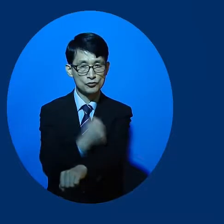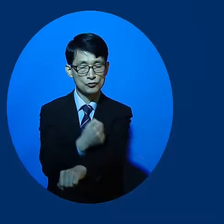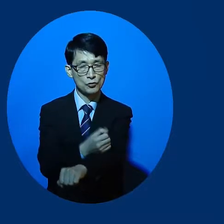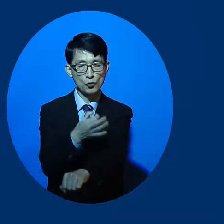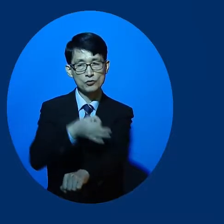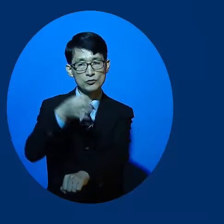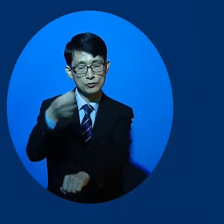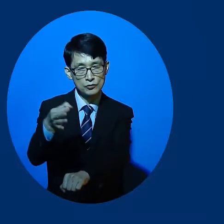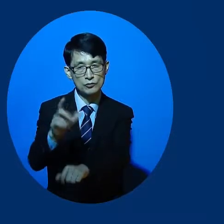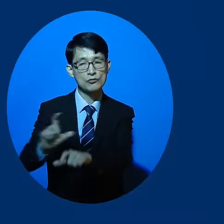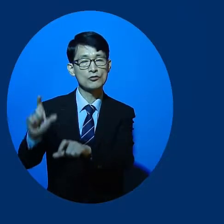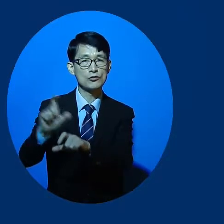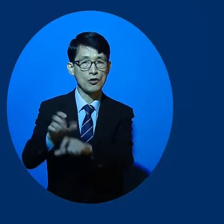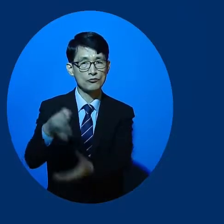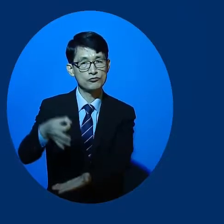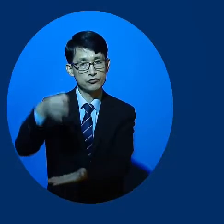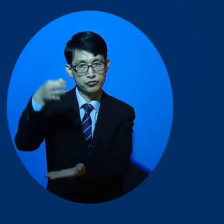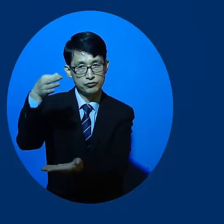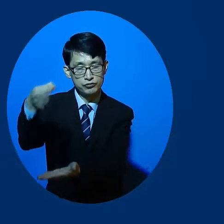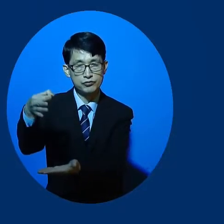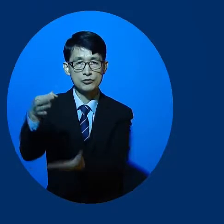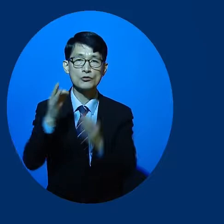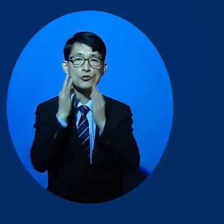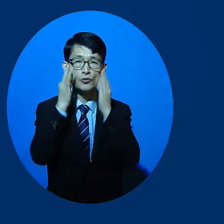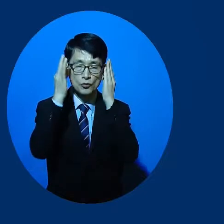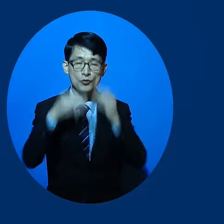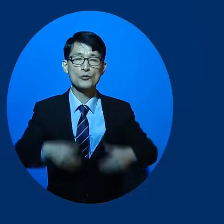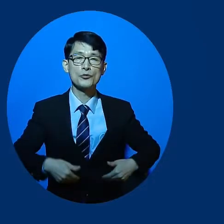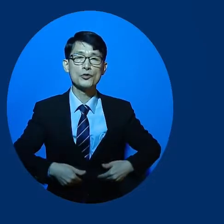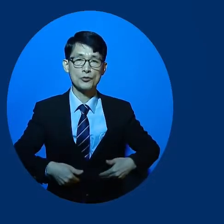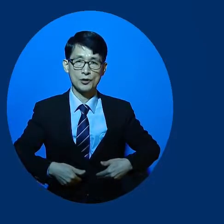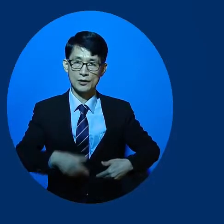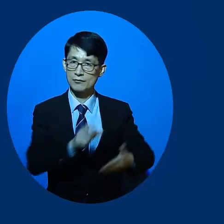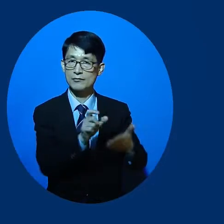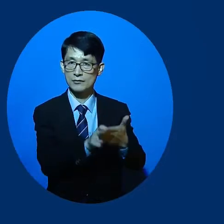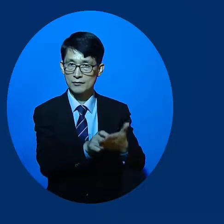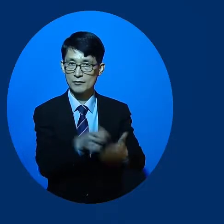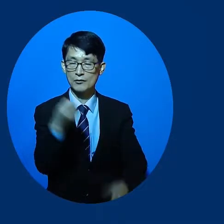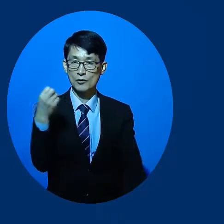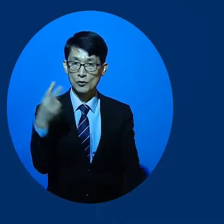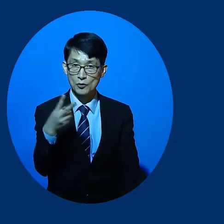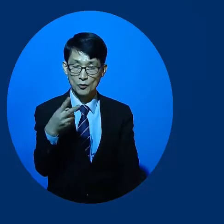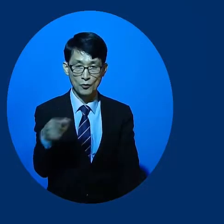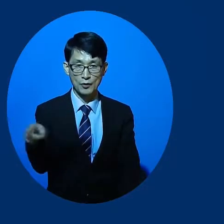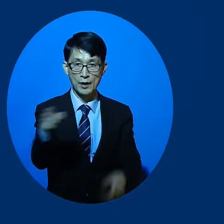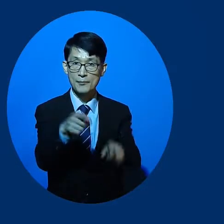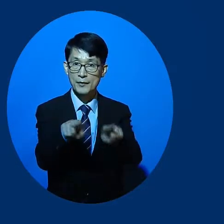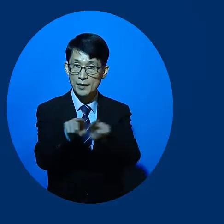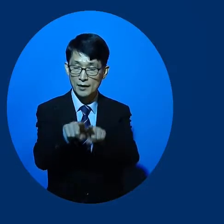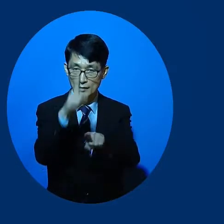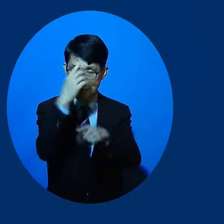등의 노력을 해야 합니다. 뿐만 아니라 부처 간 협의를 통해서